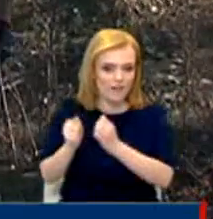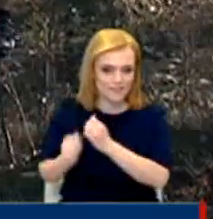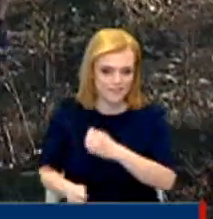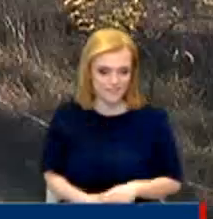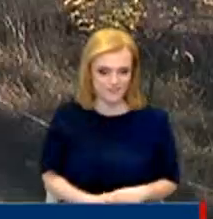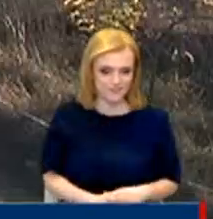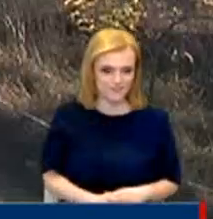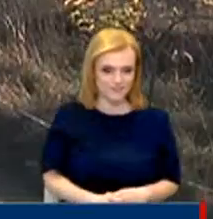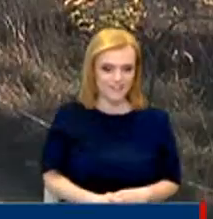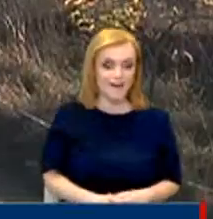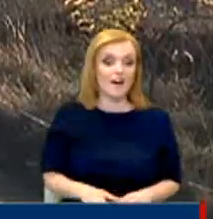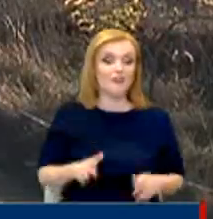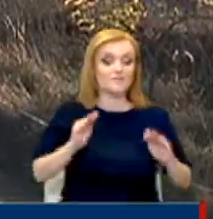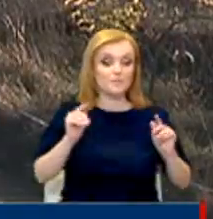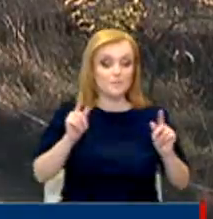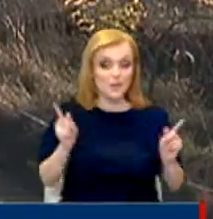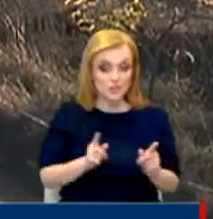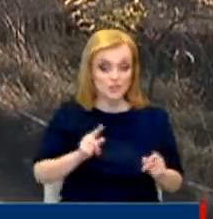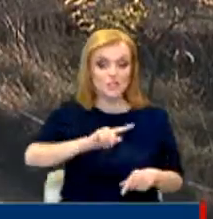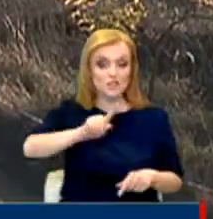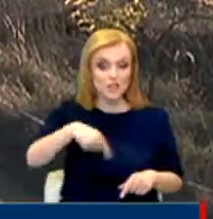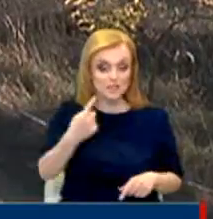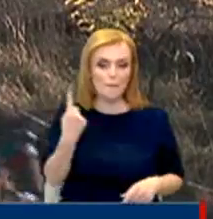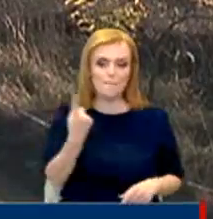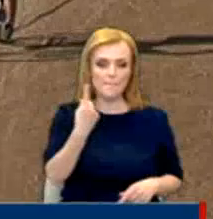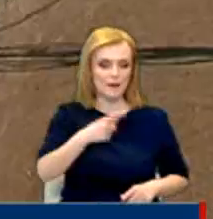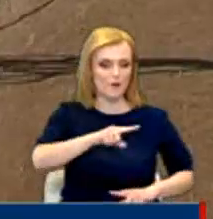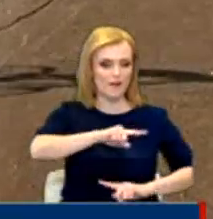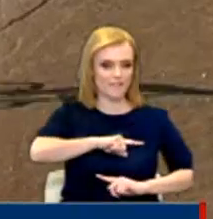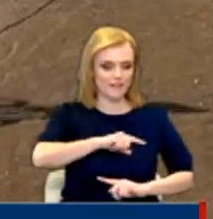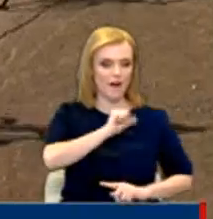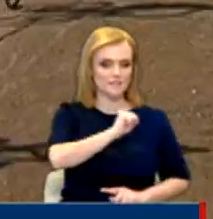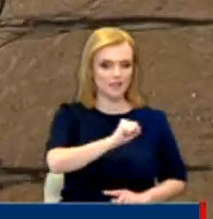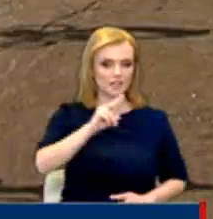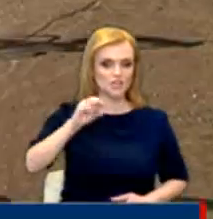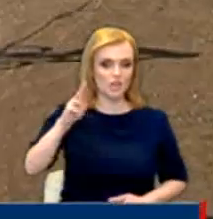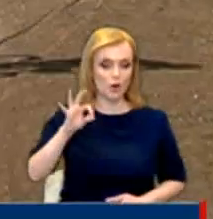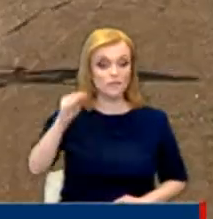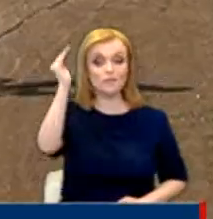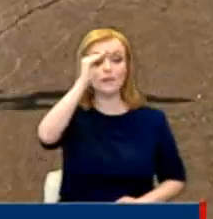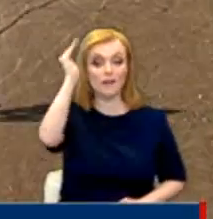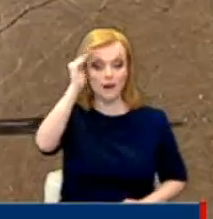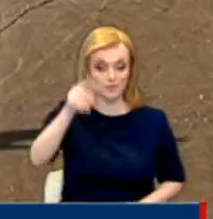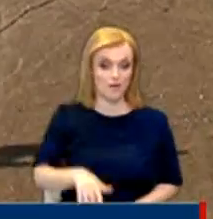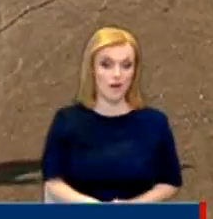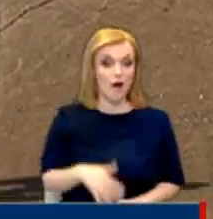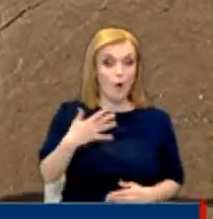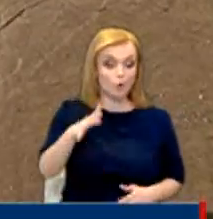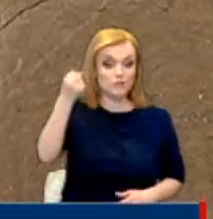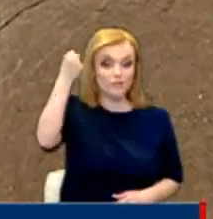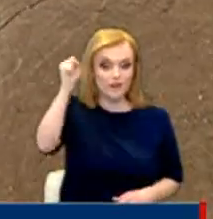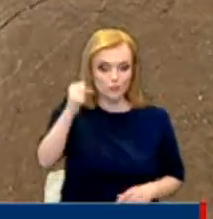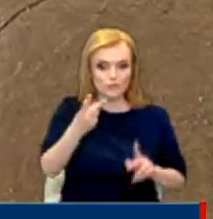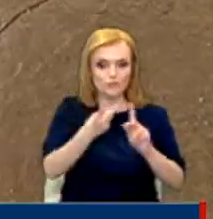categoria junior. În mai puțin de o oră, primul a ajuns la finish, Alexandru Tkachenko din Tiraspol. Tânărul este câștigător pentru al doilea